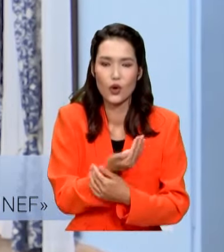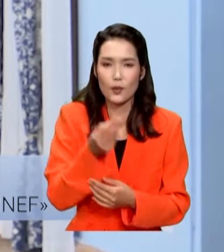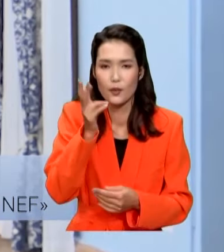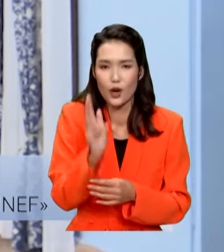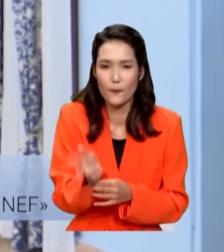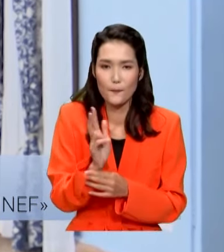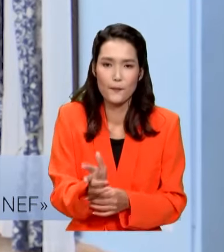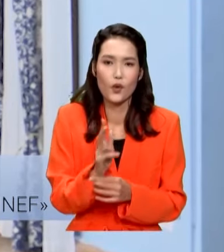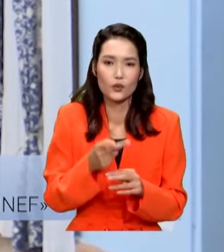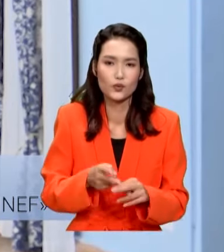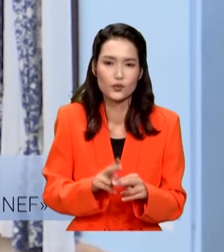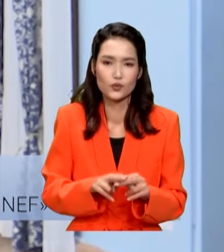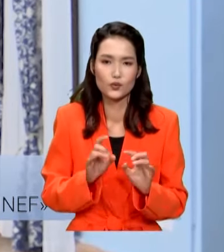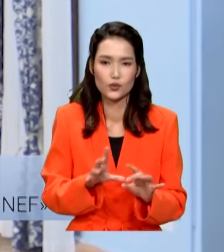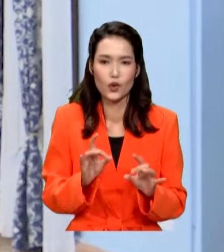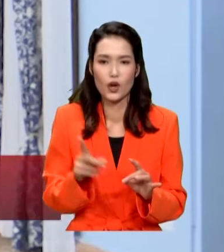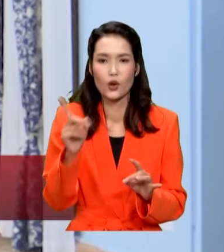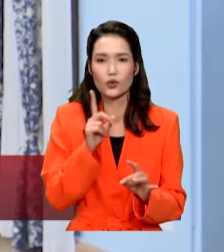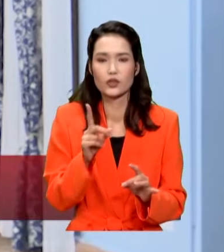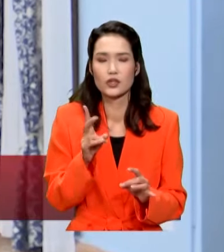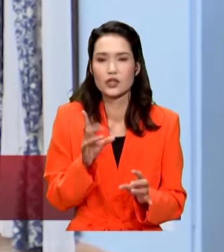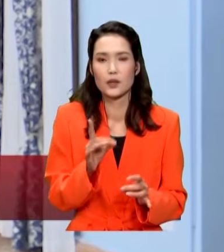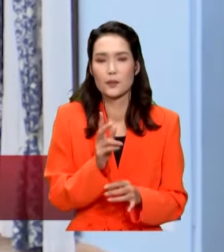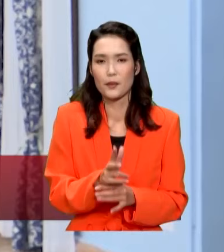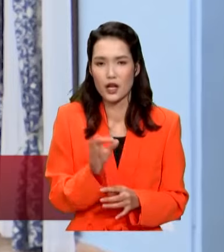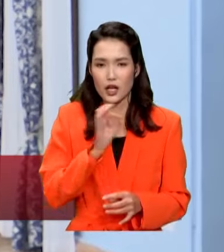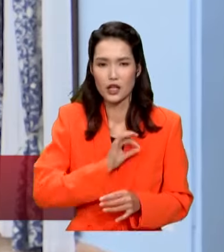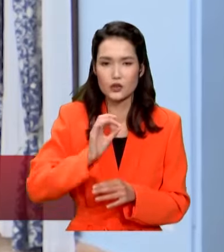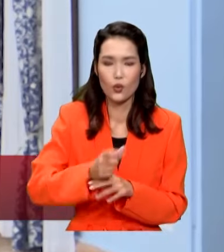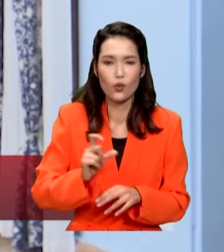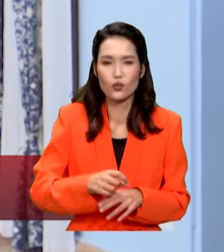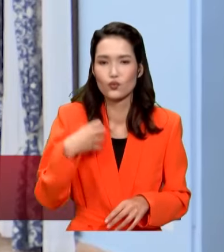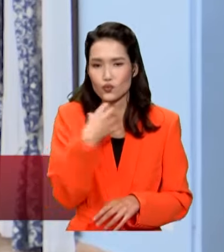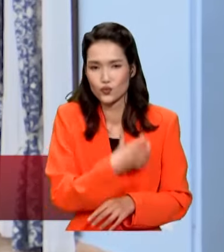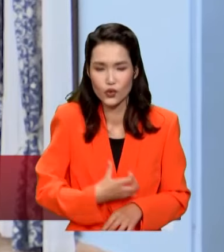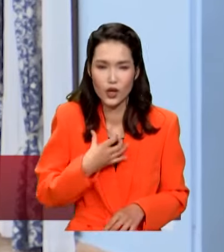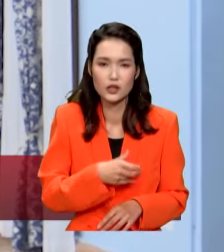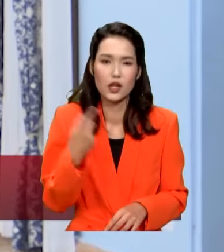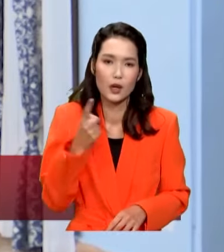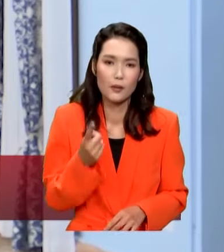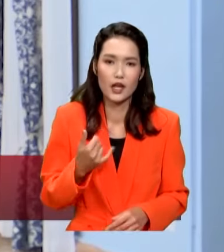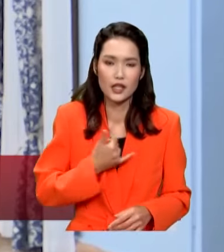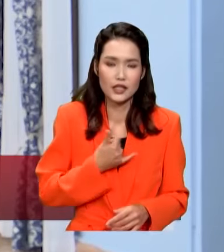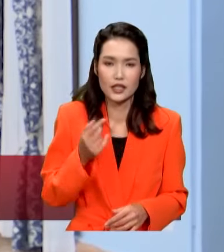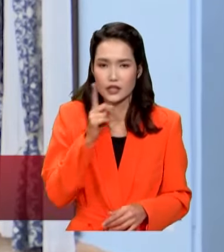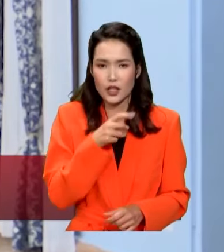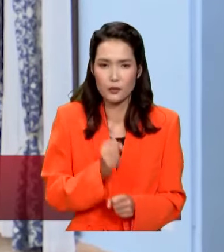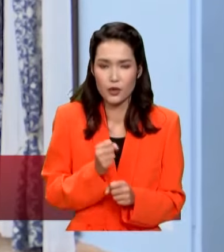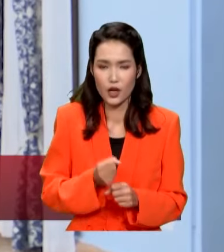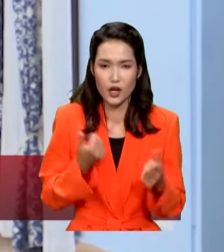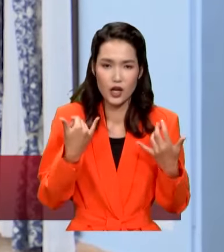разработке образовательных программ по новым профессиям. И это очень важно, потому что если мы это не сделаем